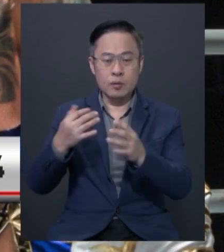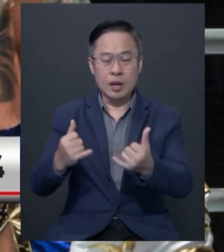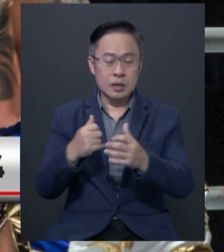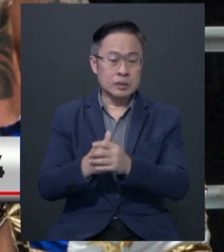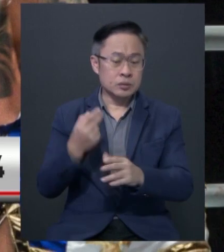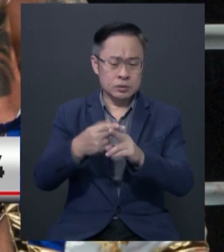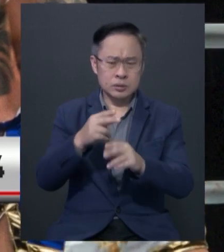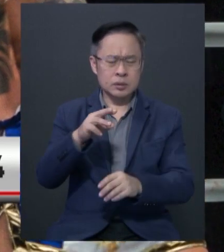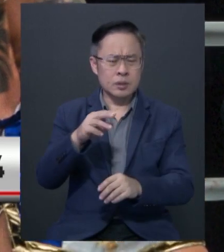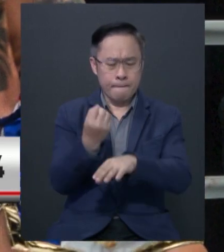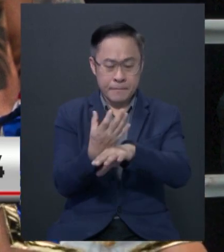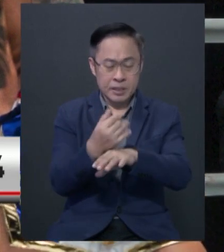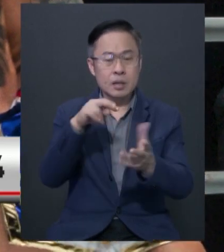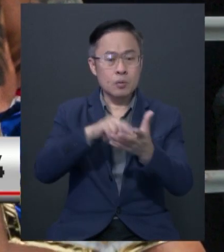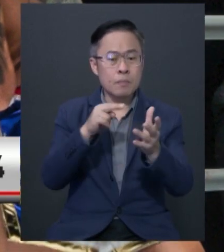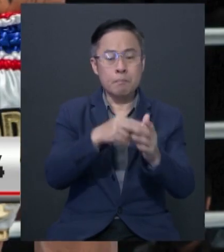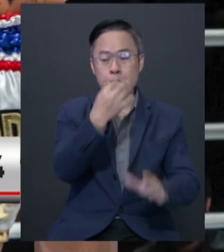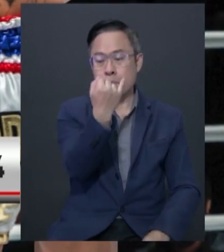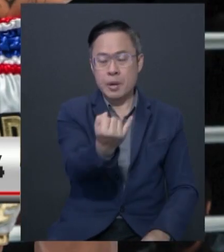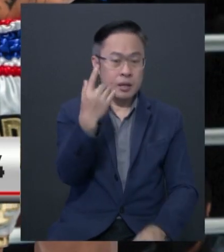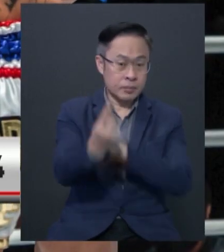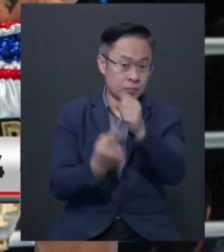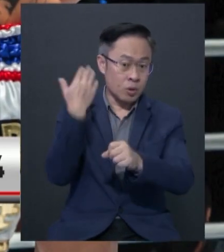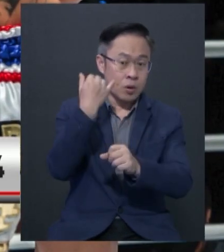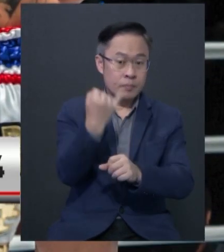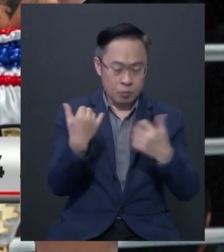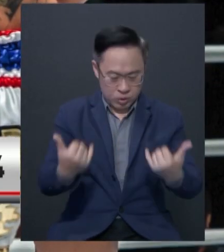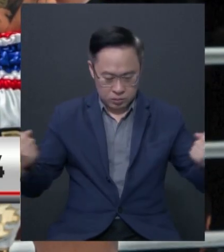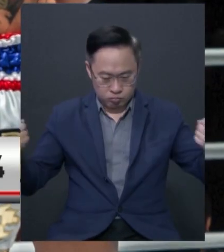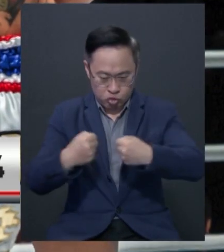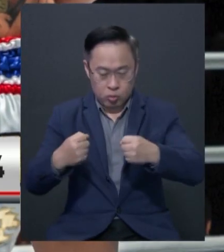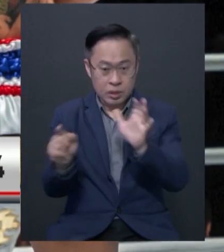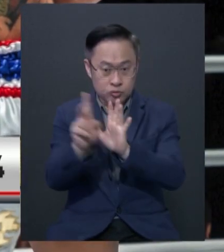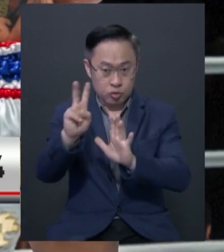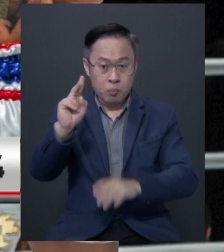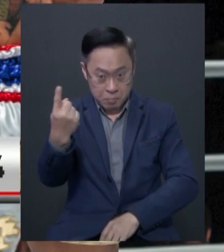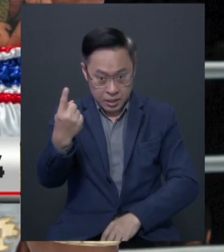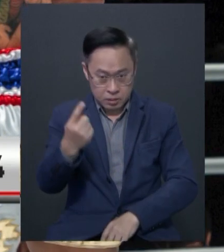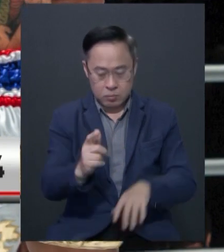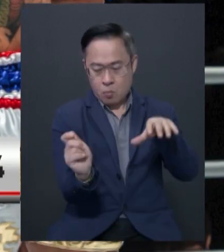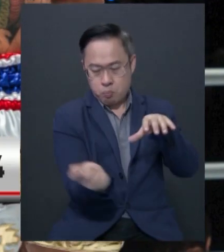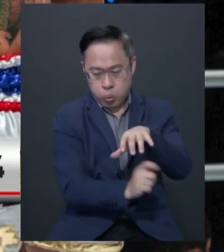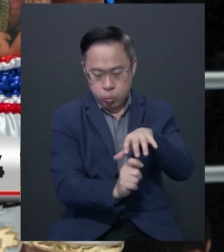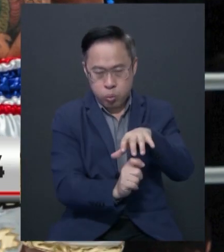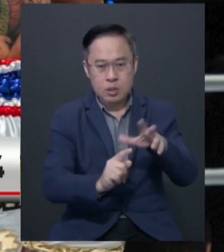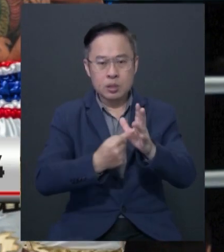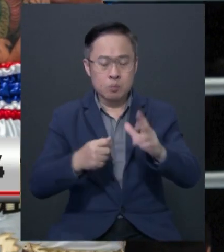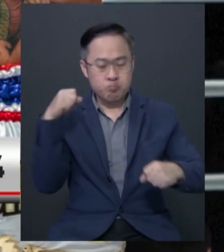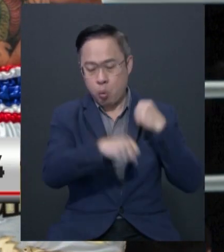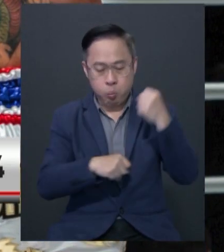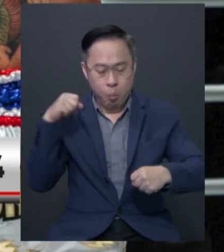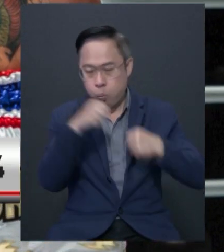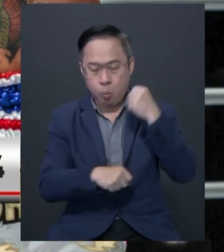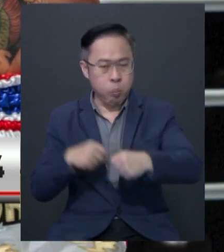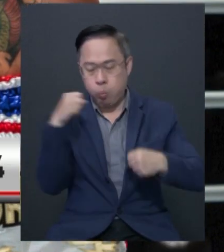ปีที่แล้วนะครับได้กลับมาแก้มืออีกครั้งครับซึ่งการพบกันครั้งนี้ครับทั้งคู่เอ่อทั้งคู่เนี่ยก็เปิดฉากออกอาวุธกันอย่างดุเดือดนะครับตั้งแต่ยกแรก